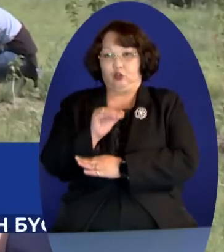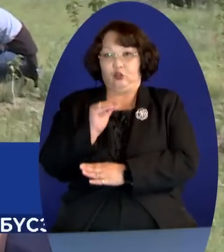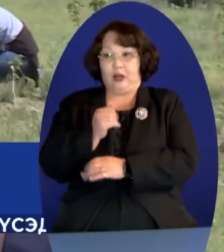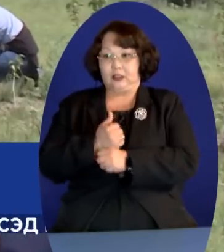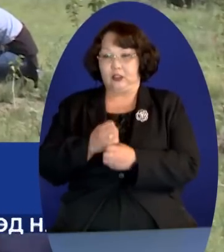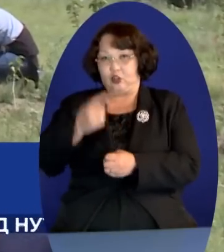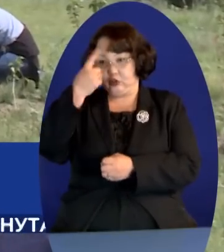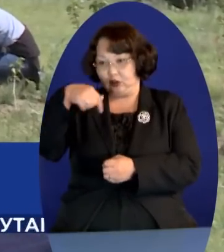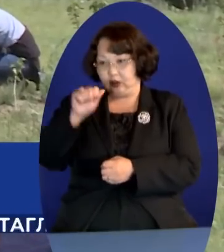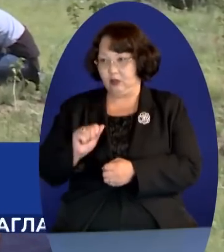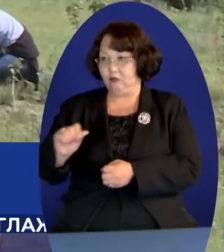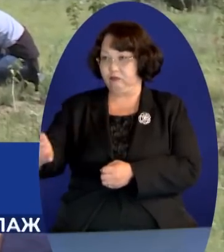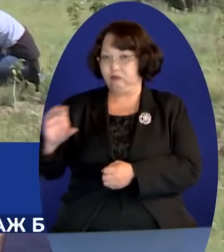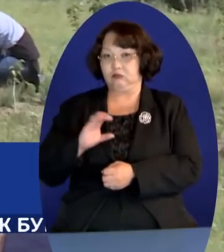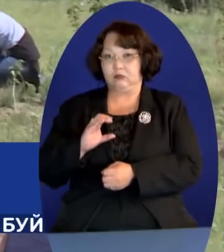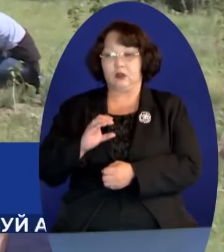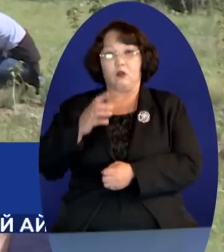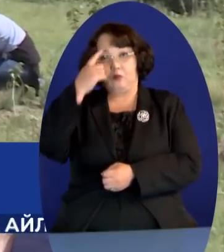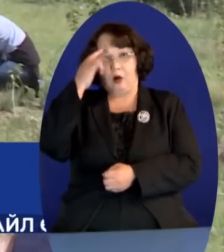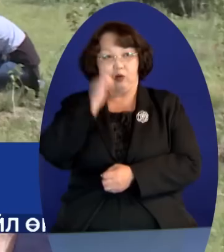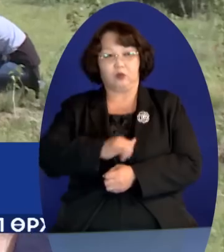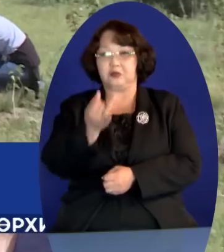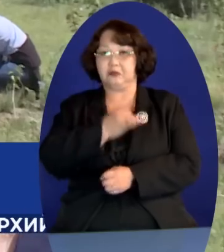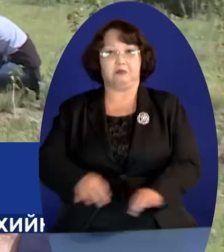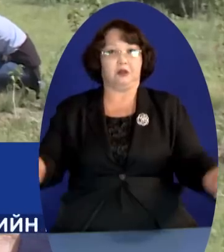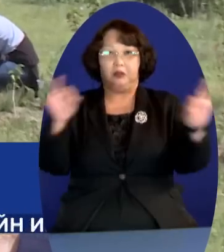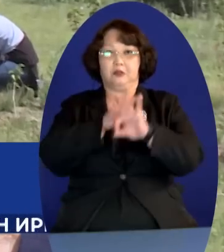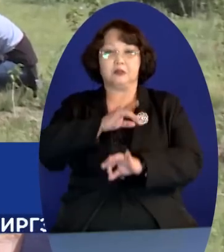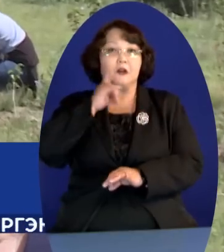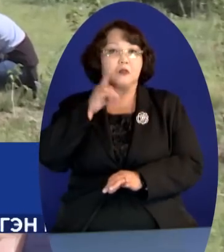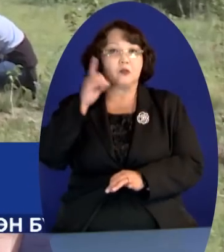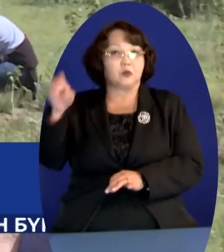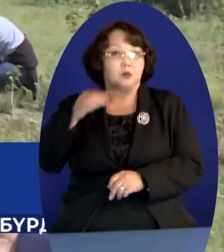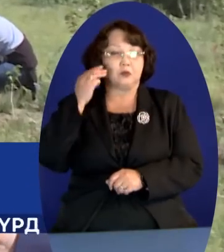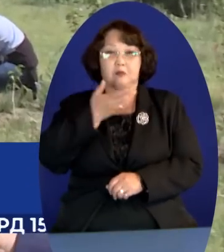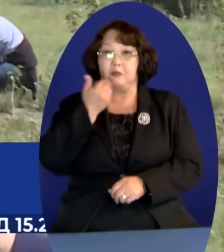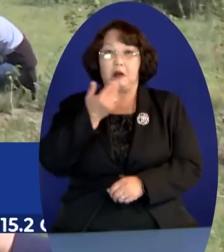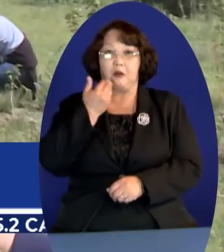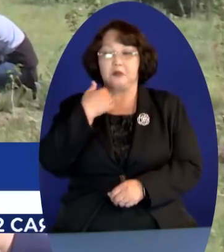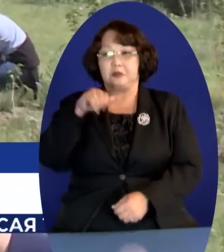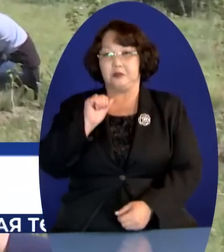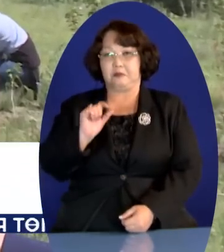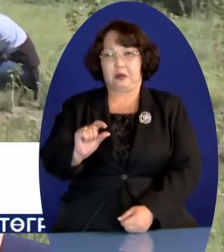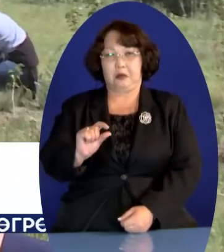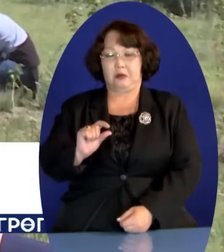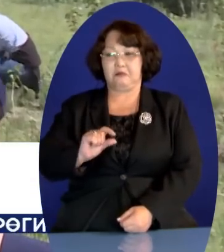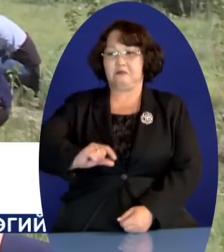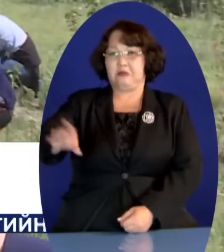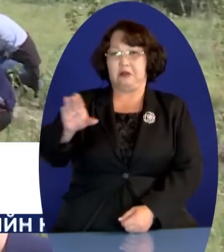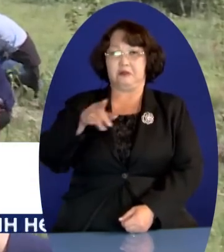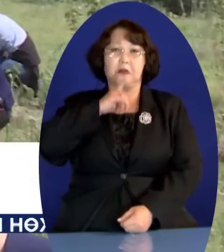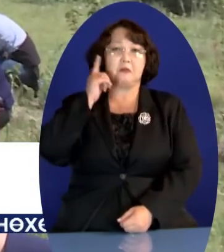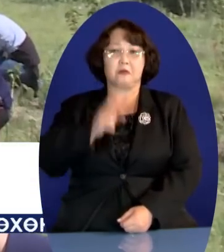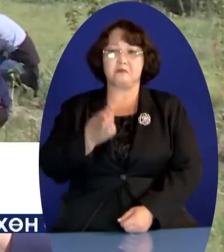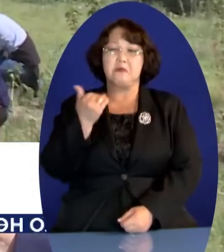ажиллая гэдэг хөлсөө авдаг, бүрт бүтэн авдаг. Монголд бол тэгдэггүй. Чи залуу туршлагагүй юм чин зүгээр л нэг жоохон цалин өгчдөг. Чи залуу юм чи